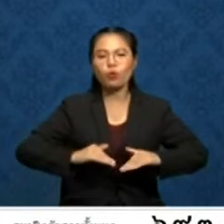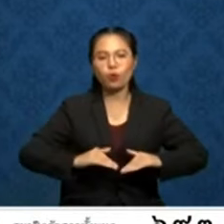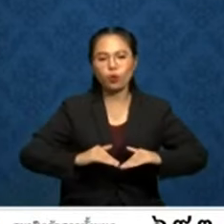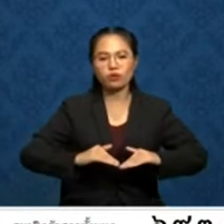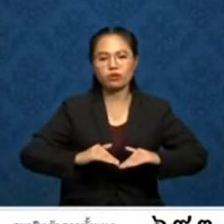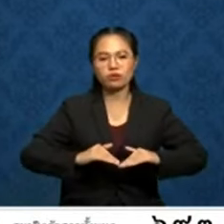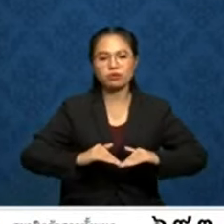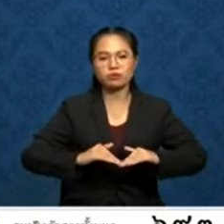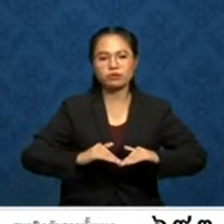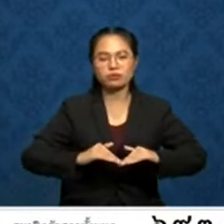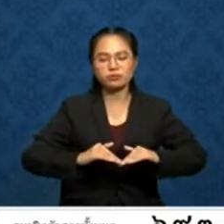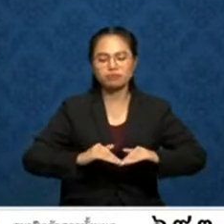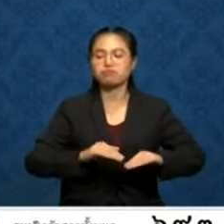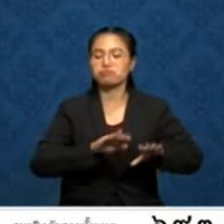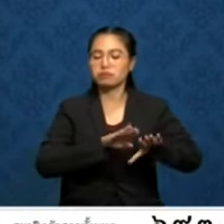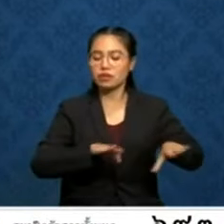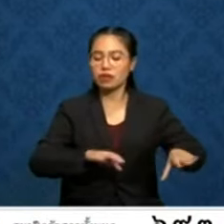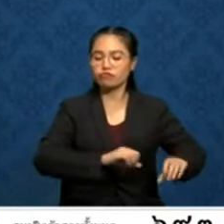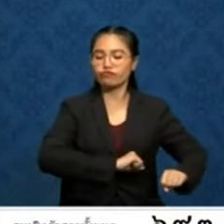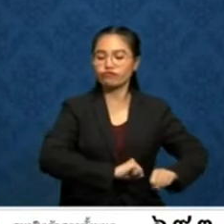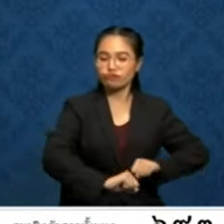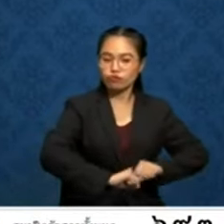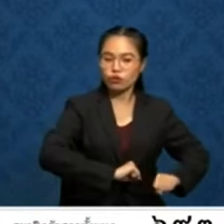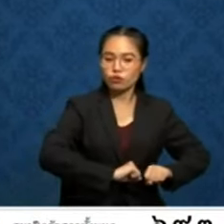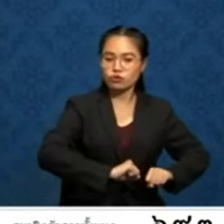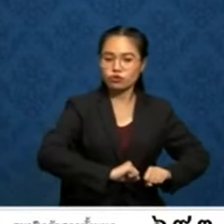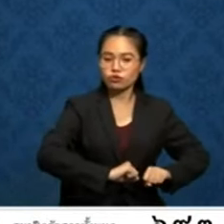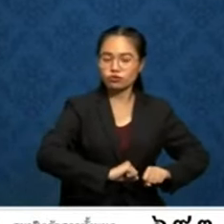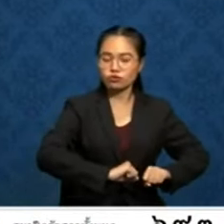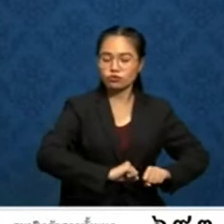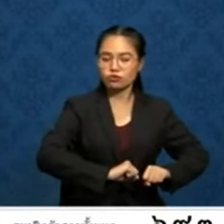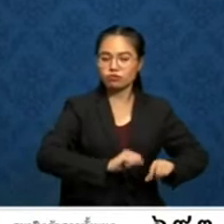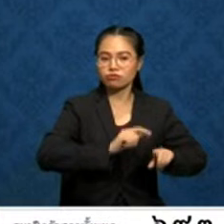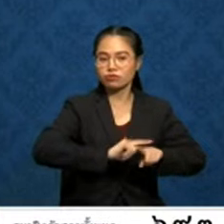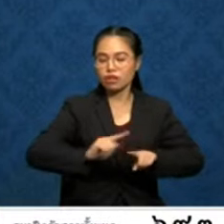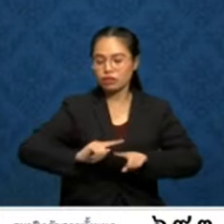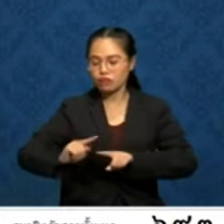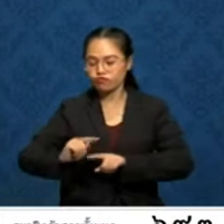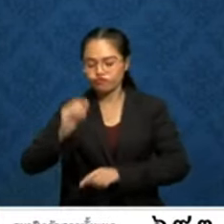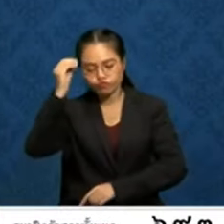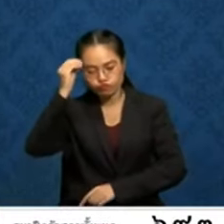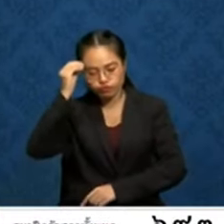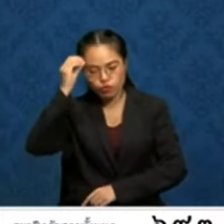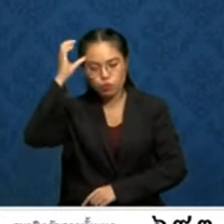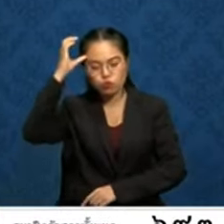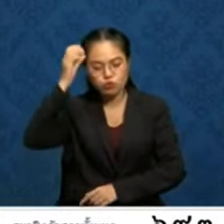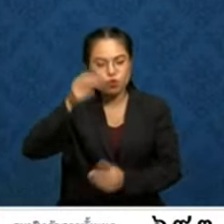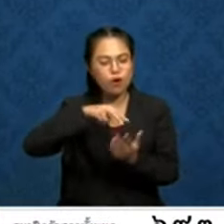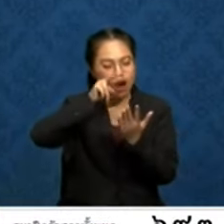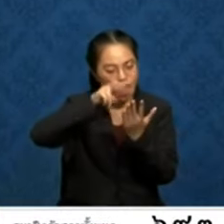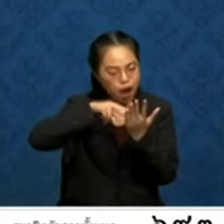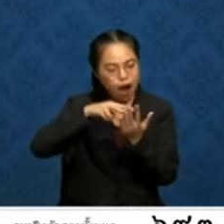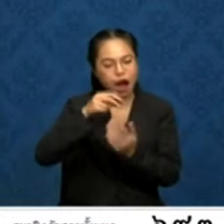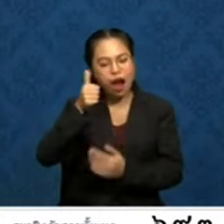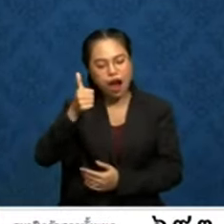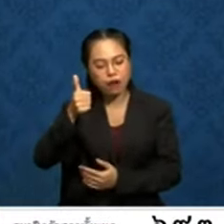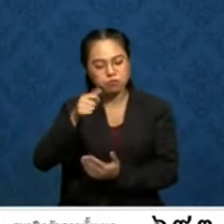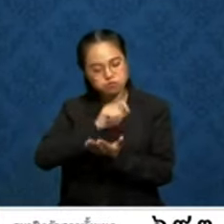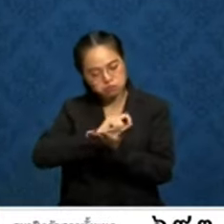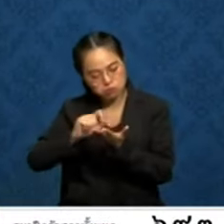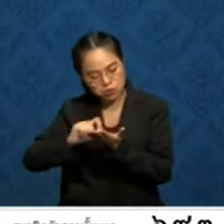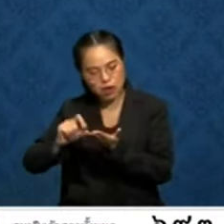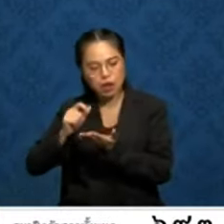ำเยาวชนและประชากรวัยแรงงานที่มีความรู้อ่านออกเขียนได้ขั้นพื้นฐ